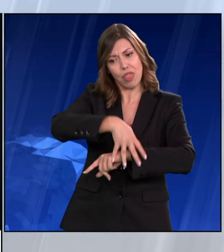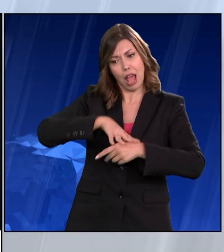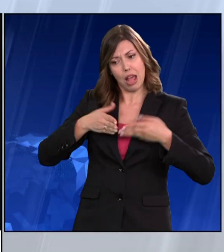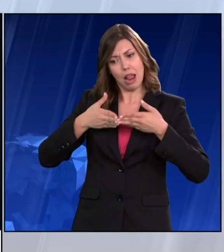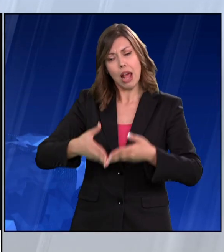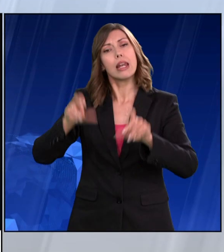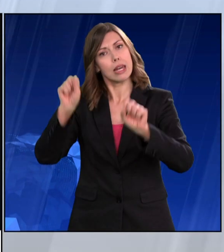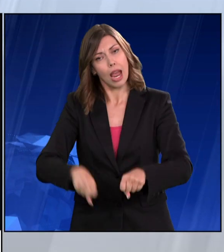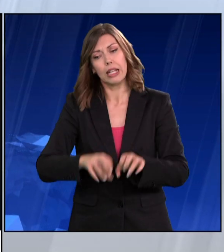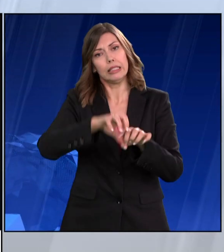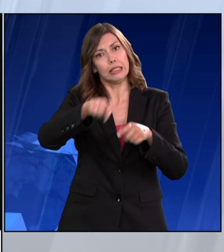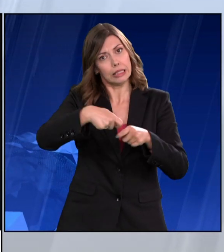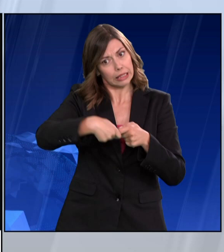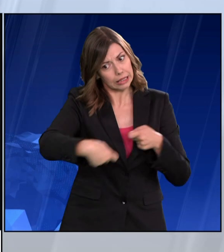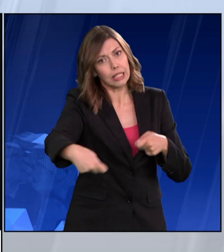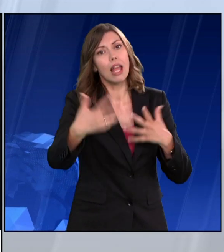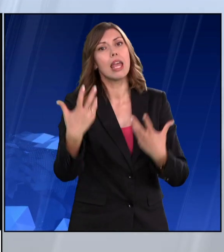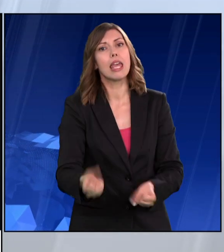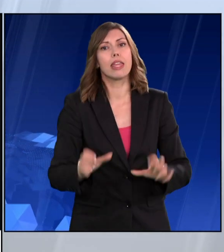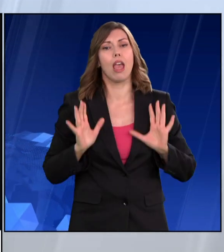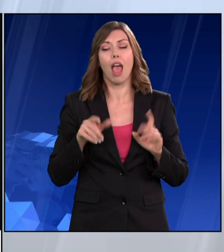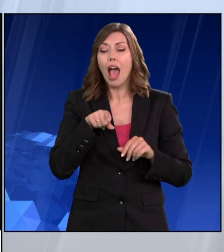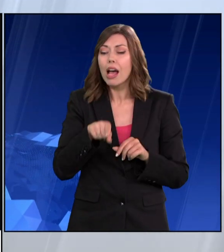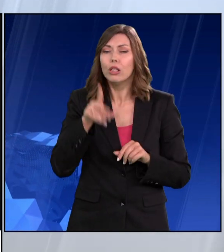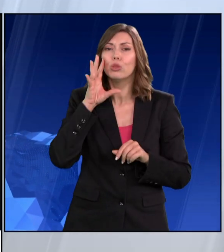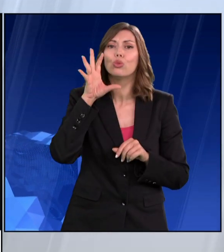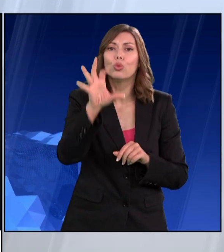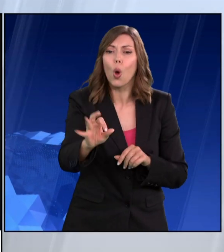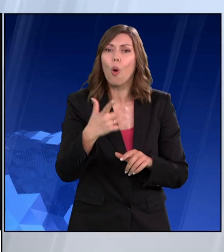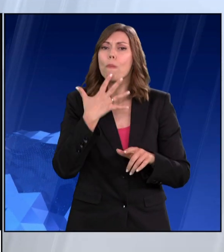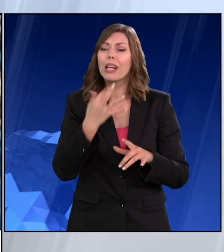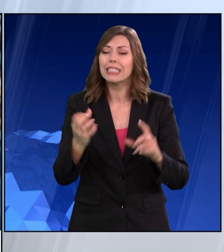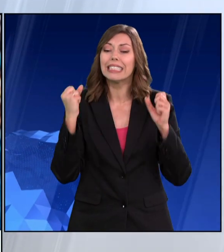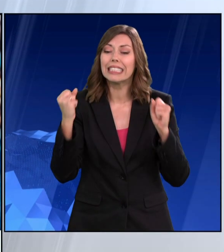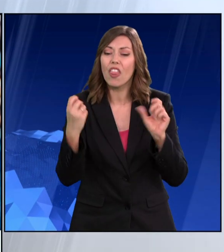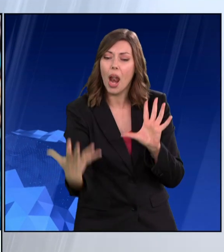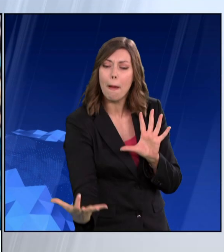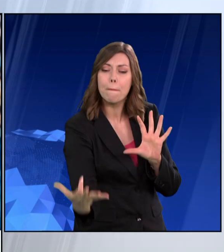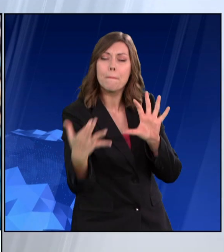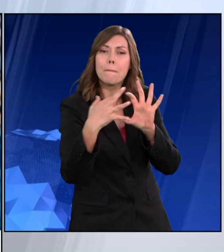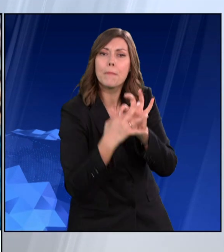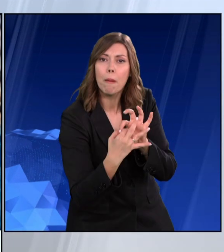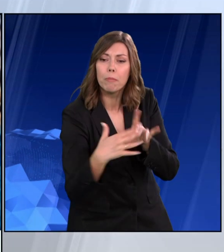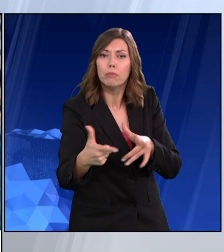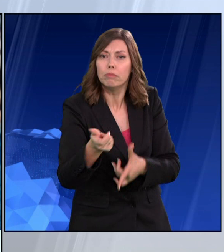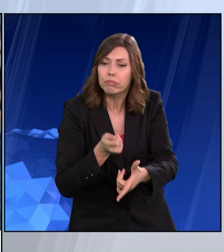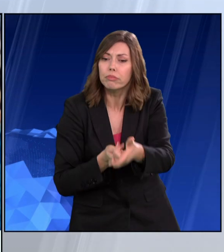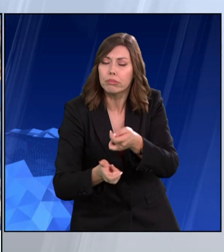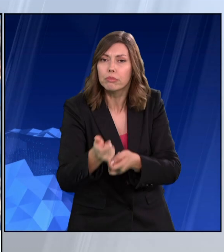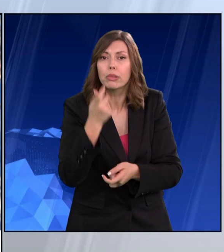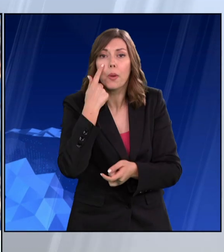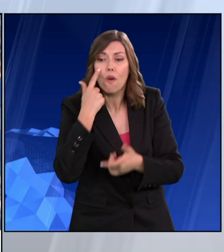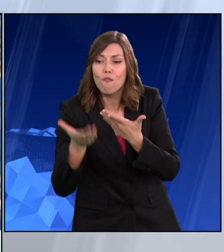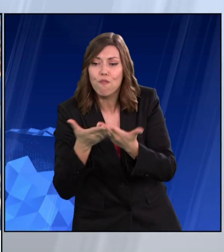πρόσδεσης, ήταν σκηνή προκειμένου να σταθεροποιηθούν, να πλησιάσουν, να δουν αν θέλουν οποιαδήποτε βοήθεια. Την αρνήθηκαν, λέγαν